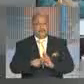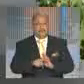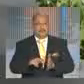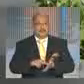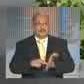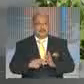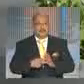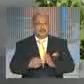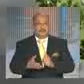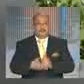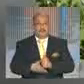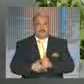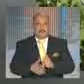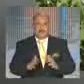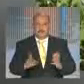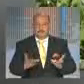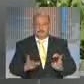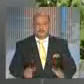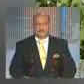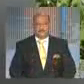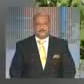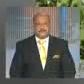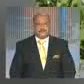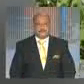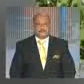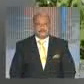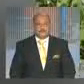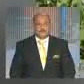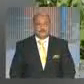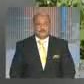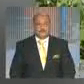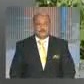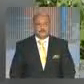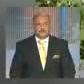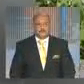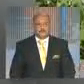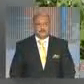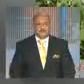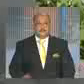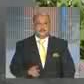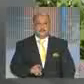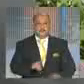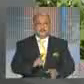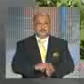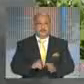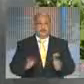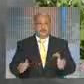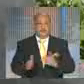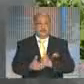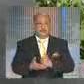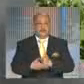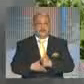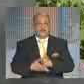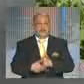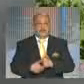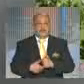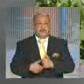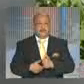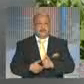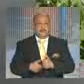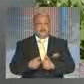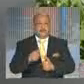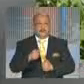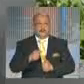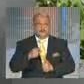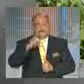الجهوية. المنتوج هذا معناها يسوق إلى الأسواق الداخلية والأسواق الخارجية. بعض الصعوبات يلاقيها الفلاح هو ارتفاع